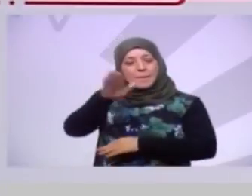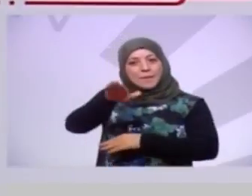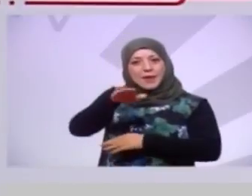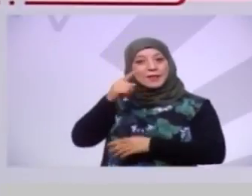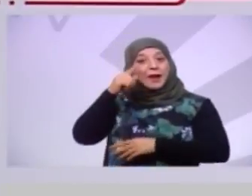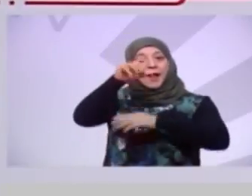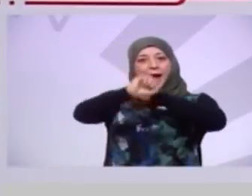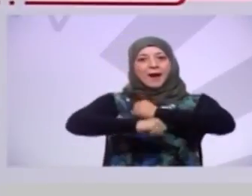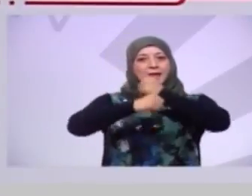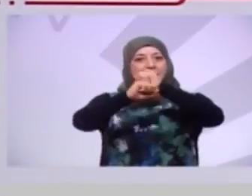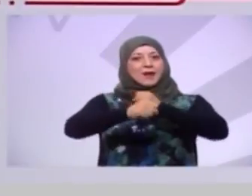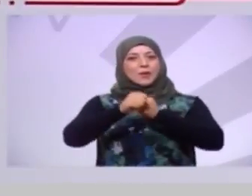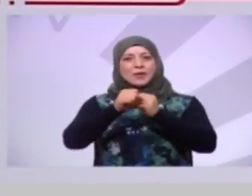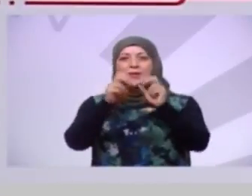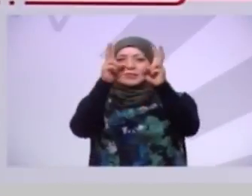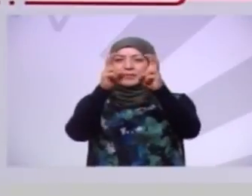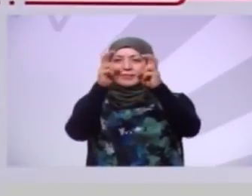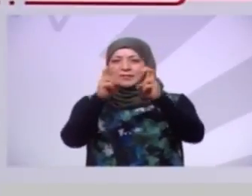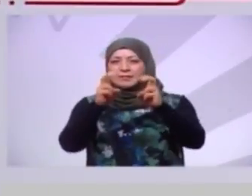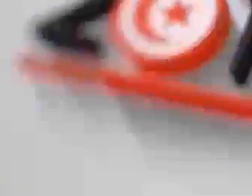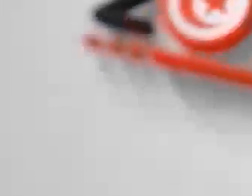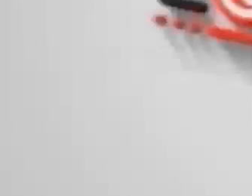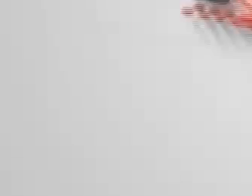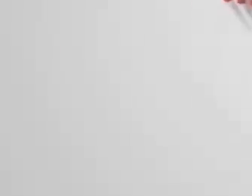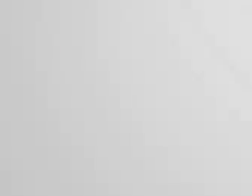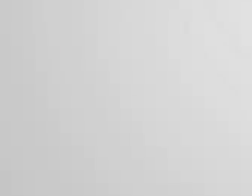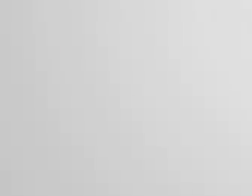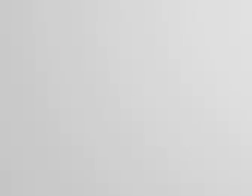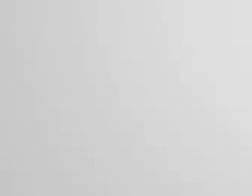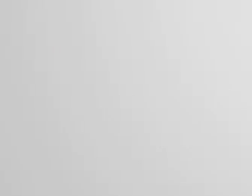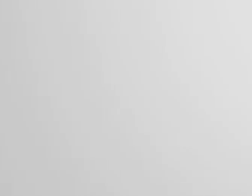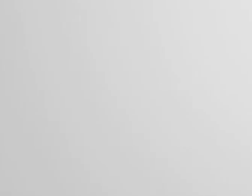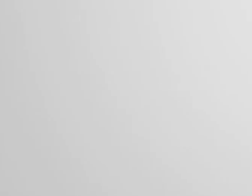القيروان الولد اخر بلير في التنميه